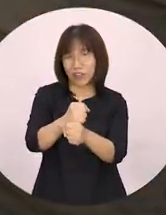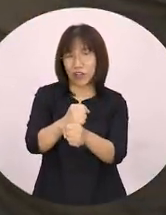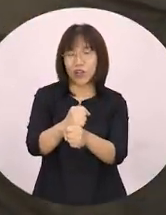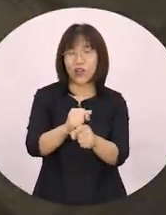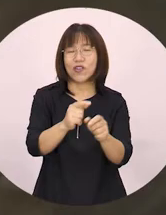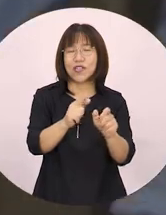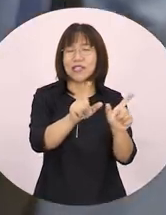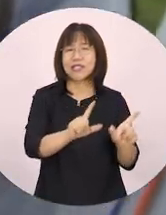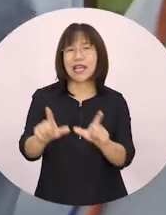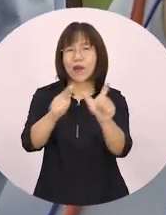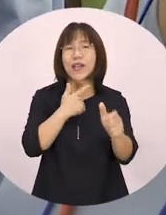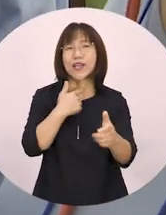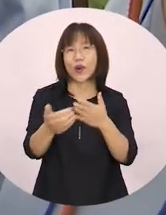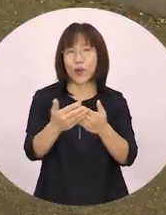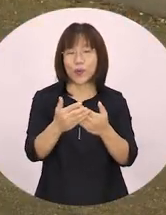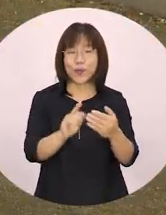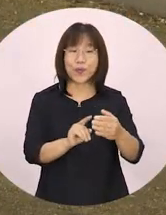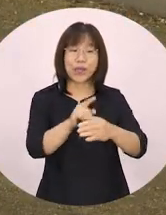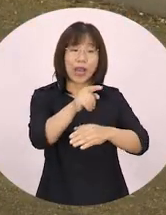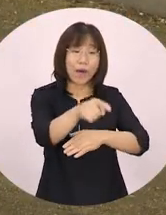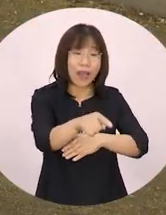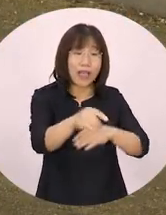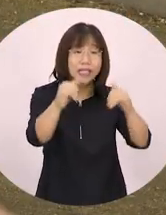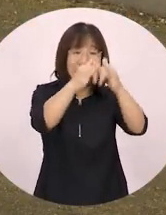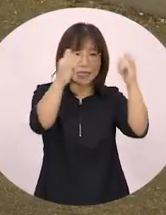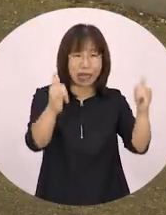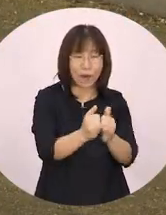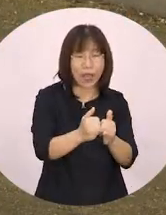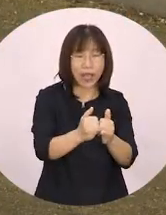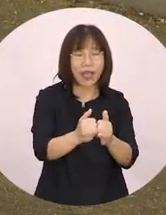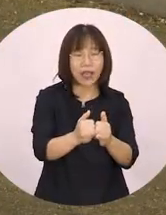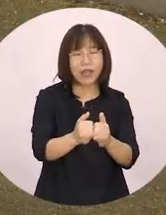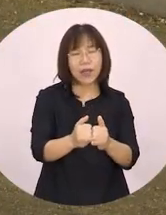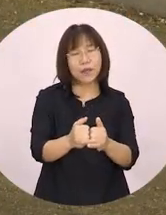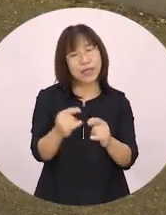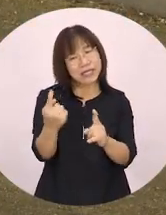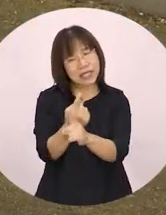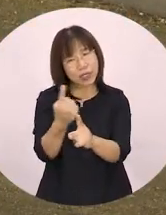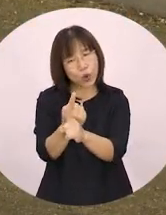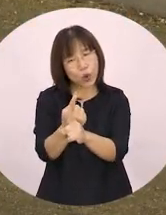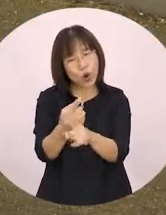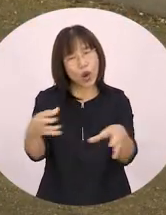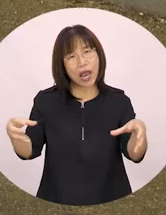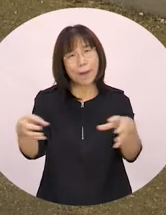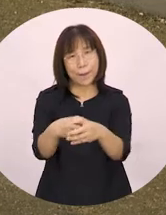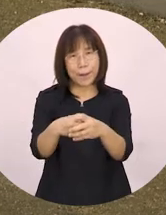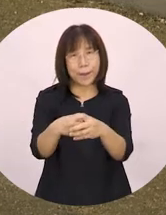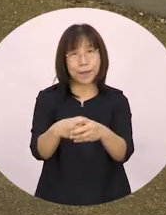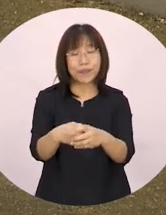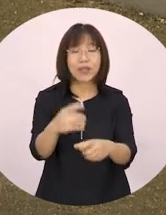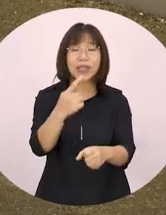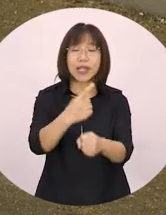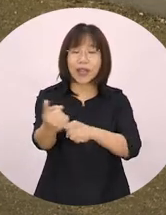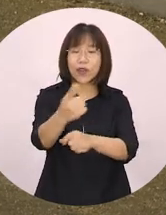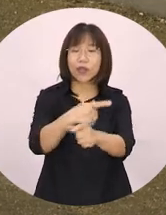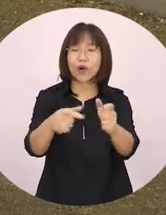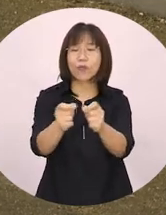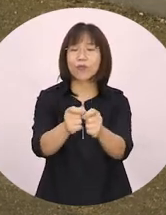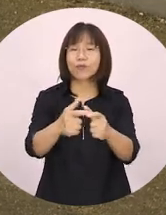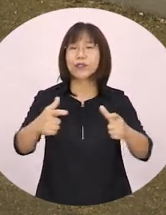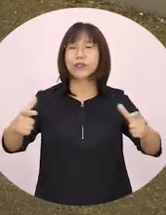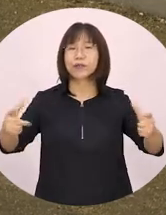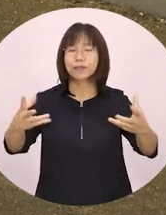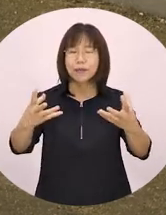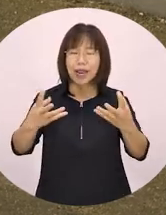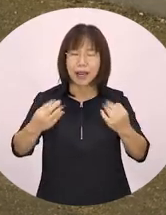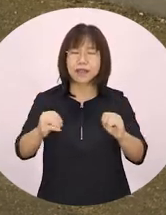훈련했습니다. 야외로 나와서 사회활동과 인지치료를 접목시킨 하나의 프로젝트라고 생각하시면 되는데요. 내년엔 이것을